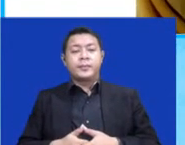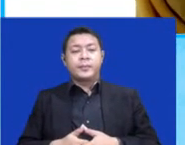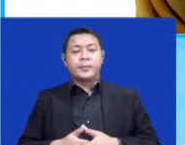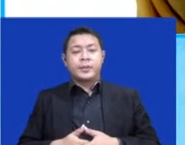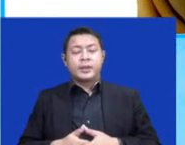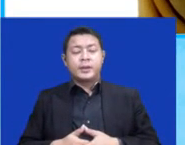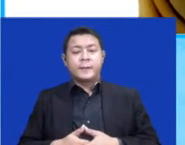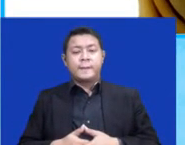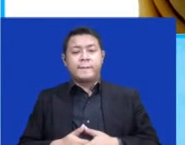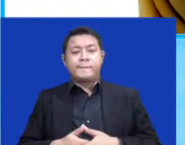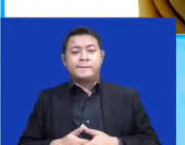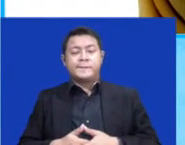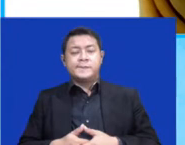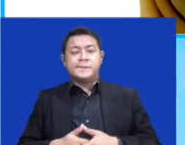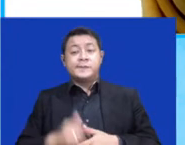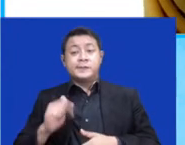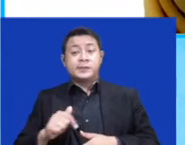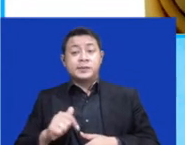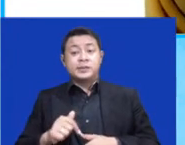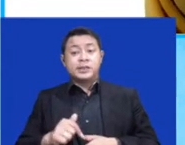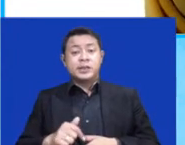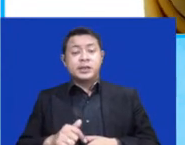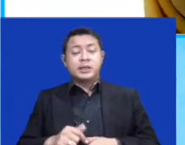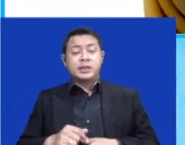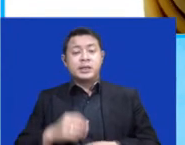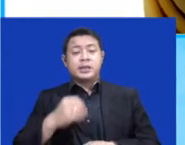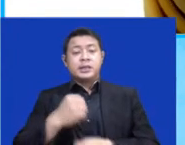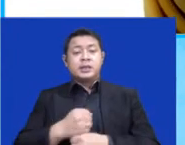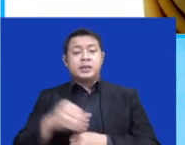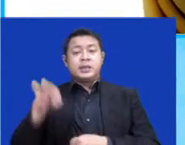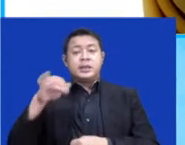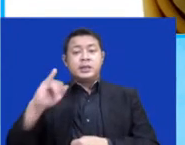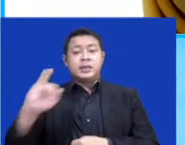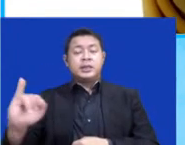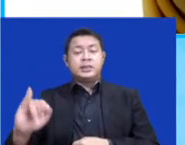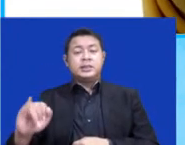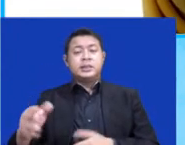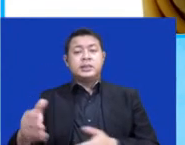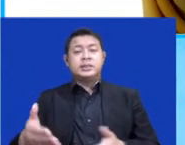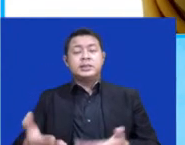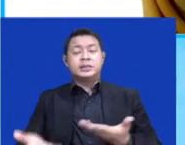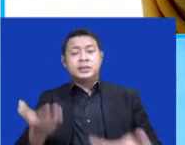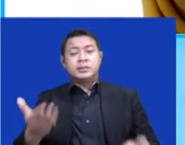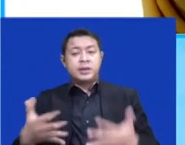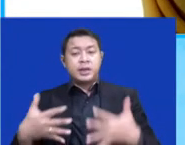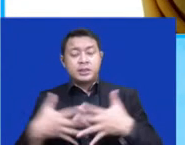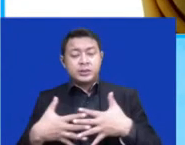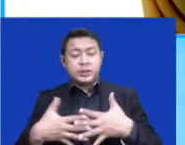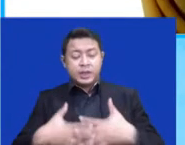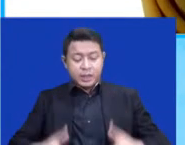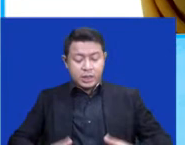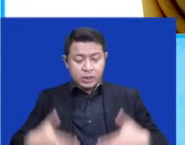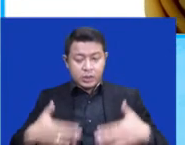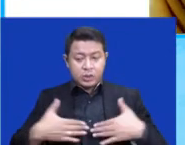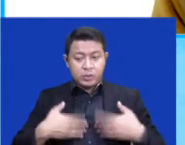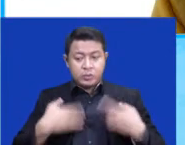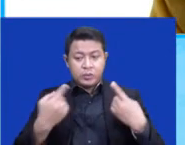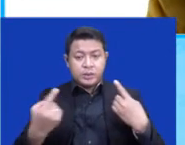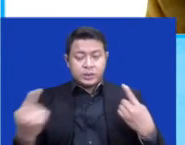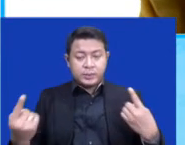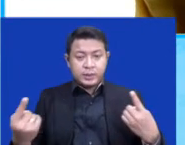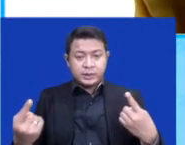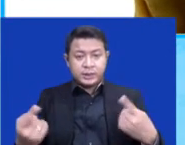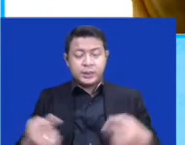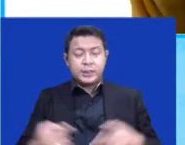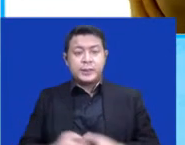kecil. Sekarang katanya gizi seimbang. Karena itu disesuaikan dengan tubuhnya masing-masing.